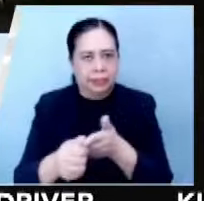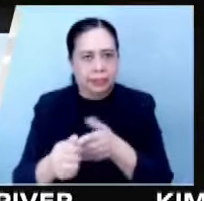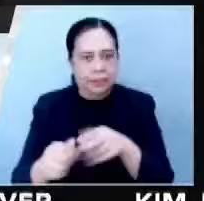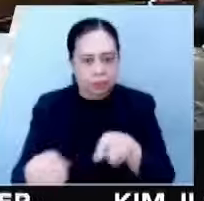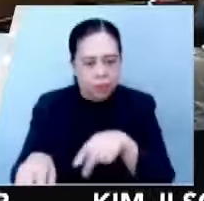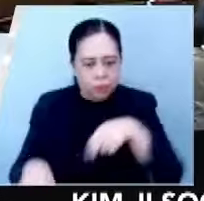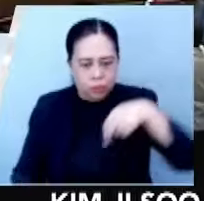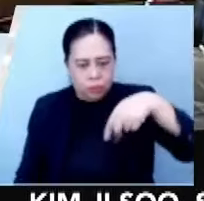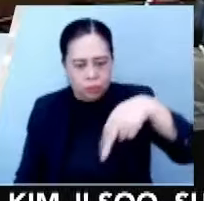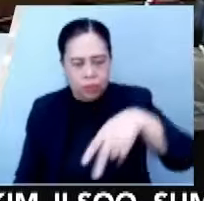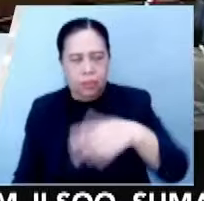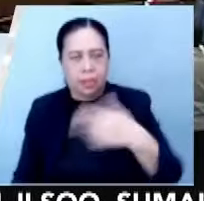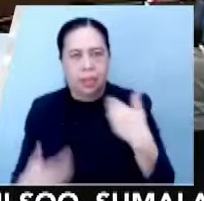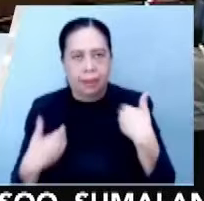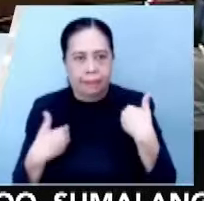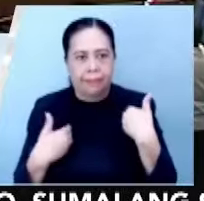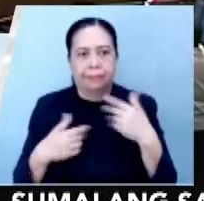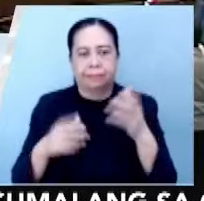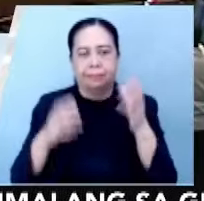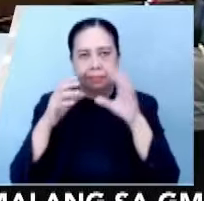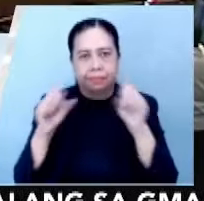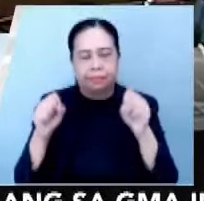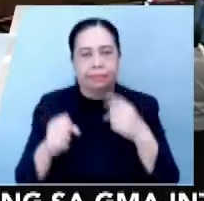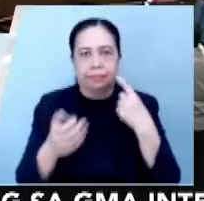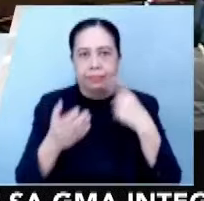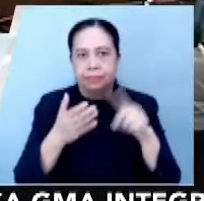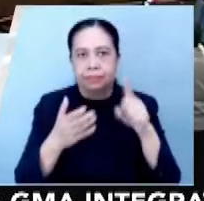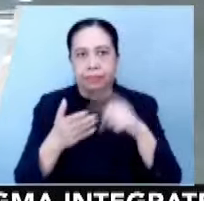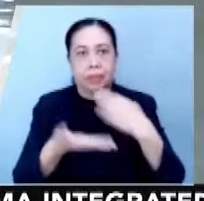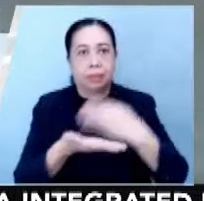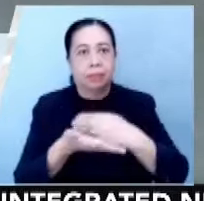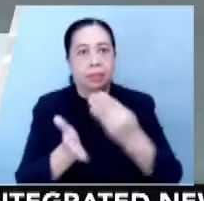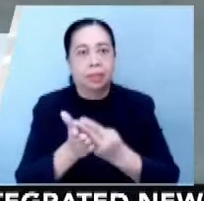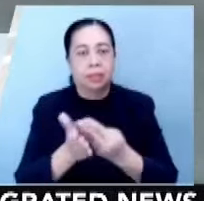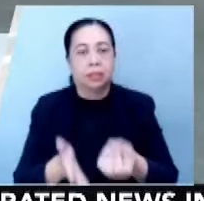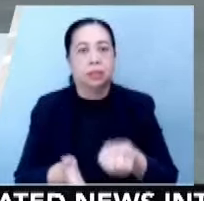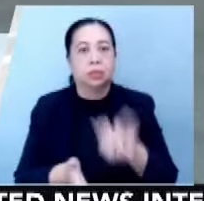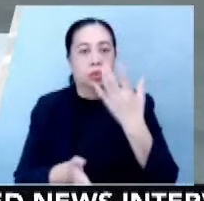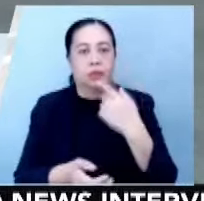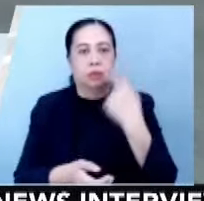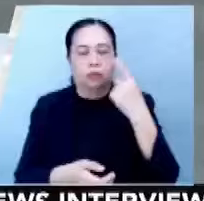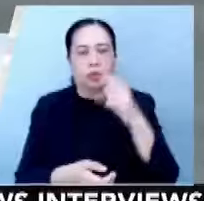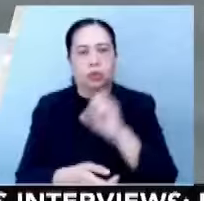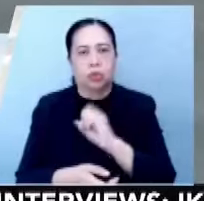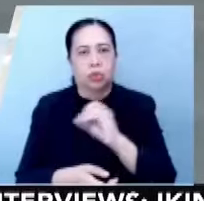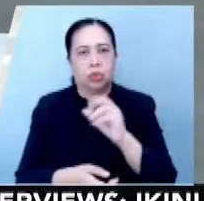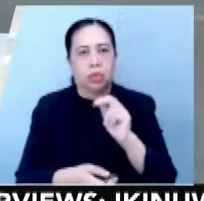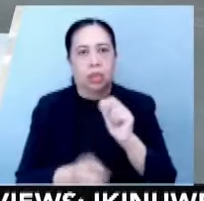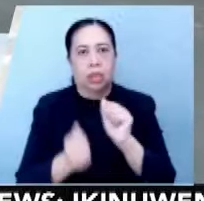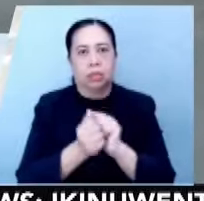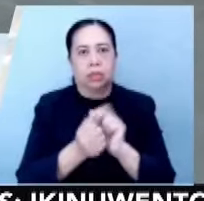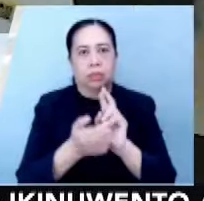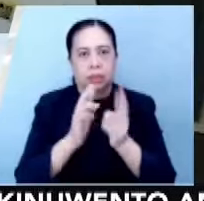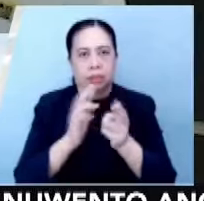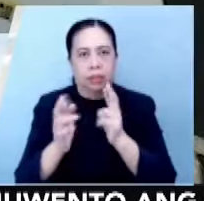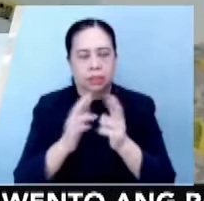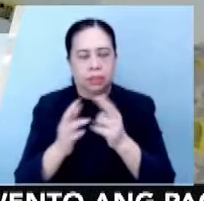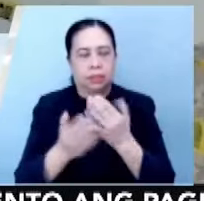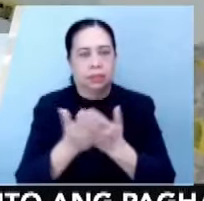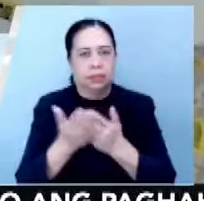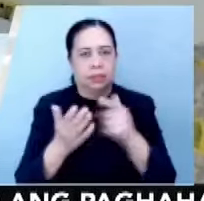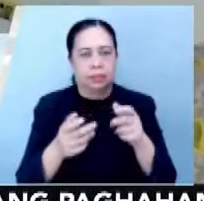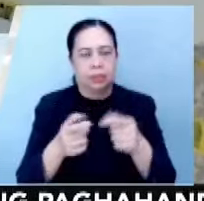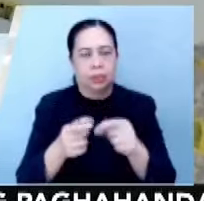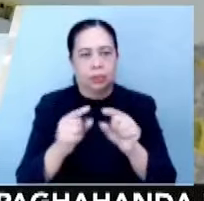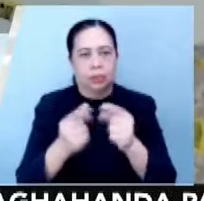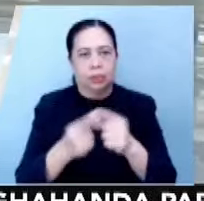president. Inaalam pa ni Velasco ang budget para sa SONA, kasama ang renovation sa ilang bahagi ng batasan. Ila-lockdown